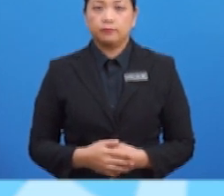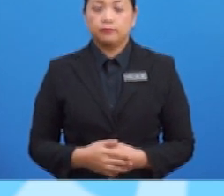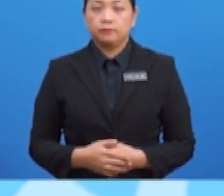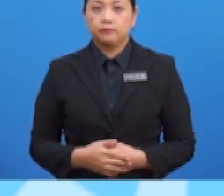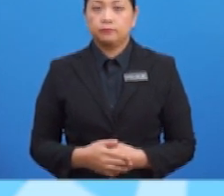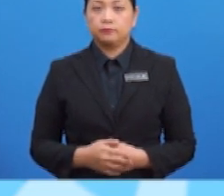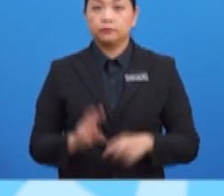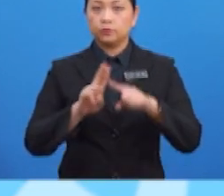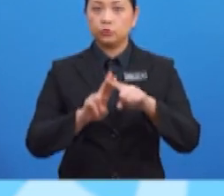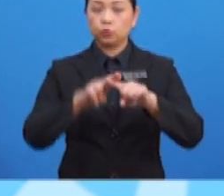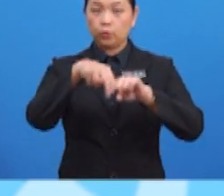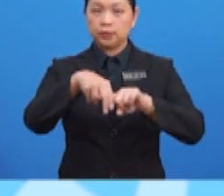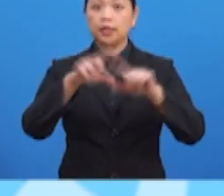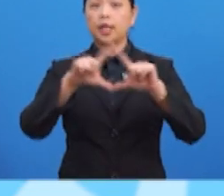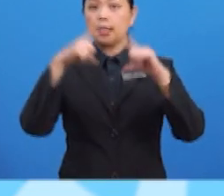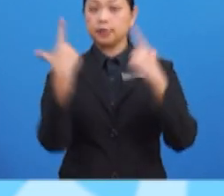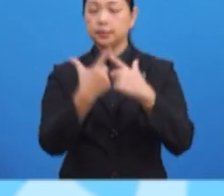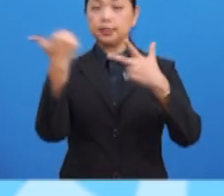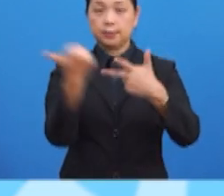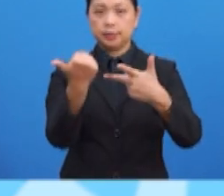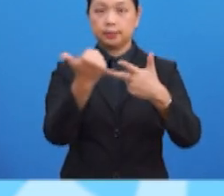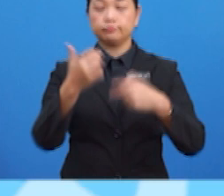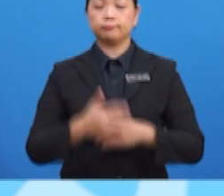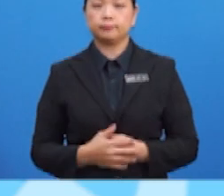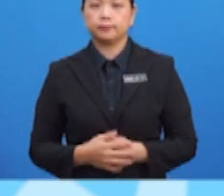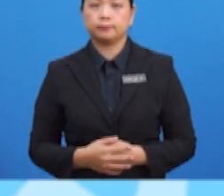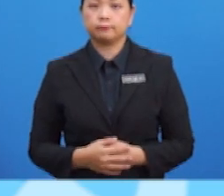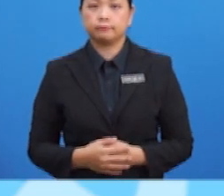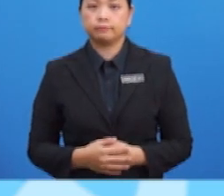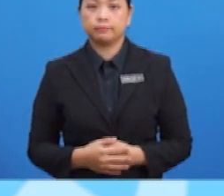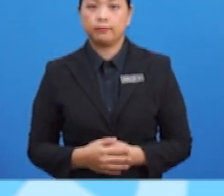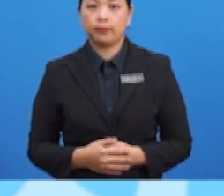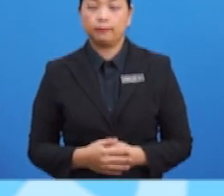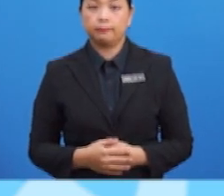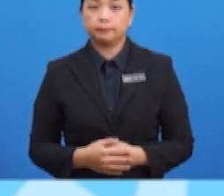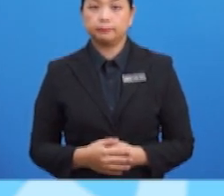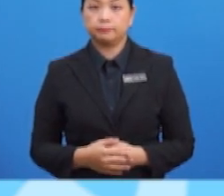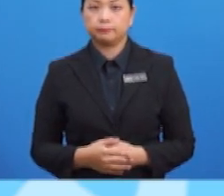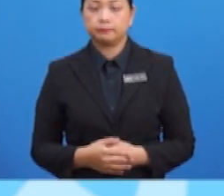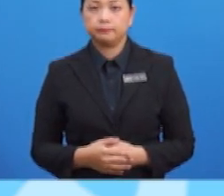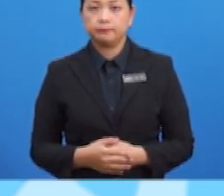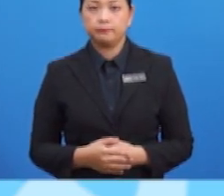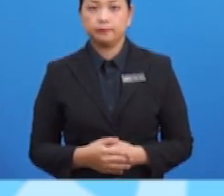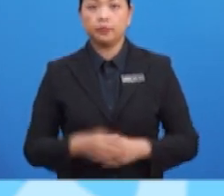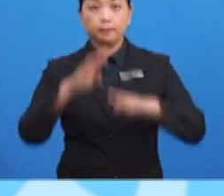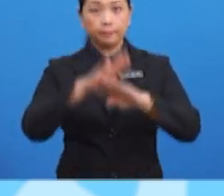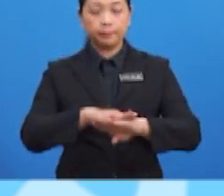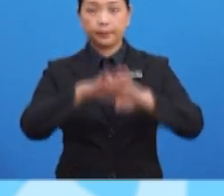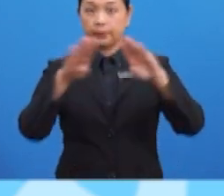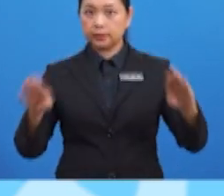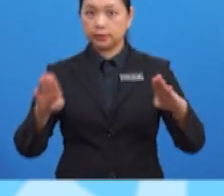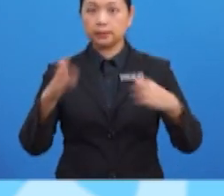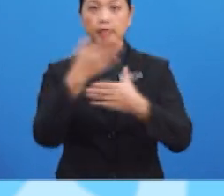yang ketiga, tuas kelas ketiga, yakni third class level. Perbezaan antara